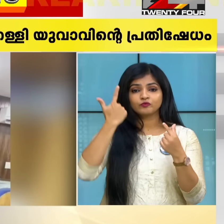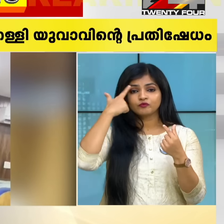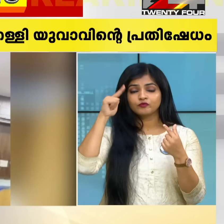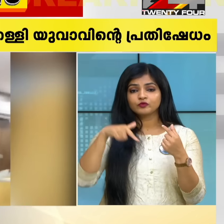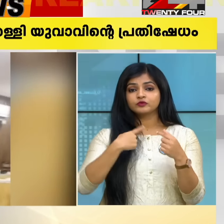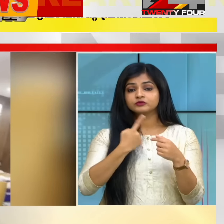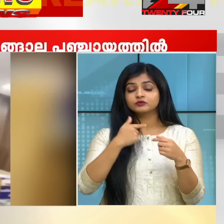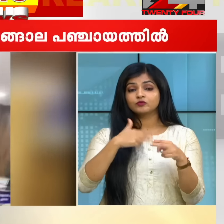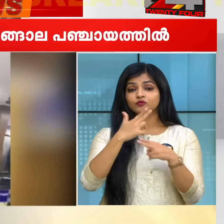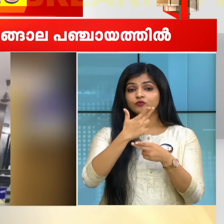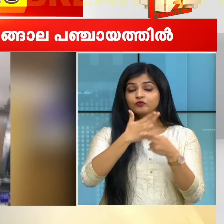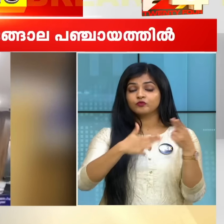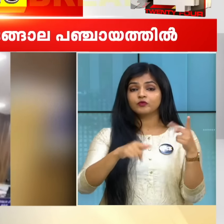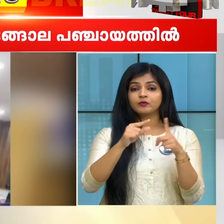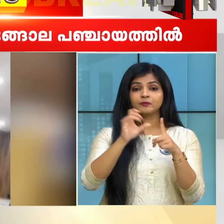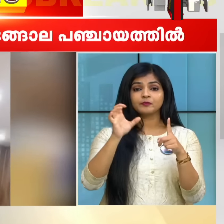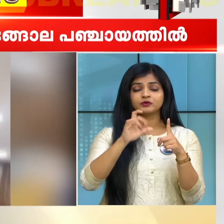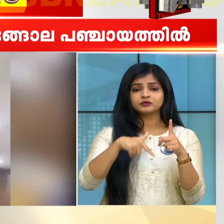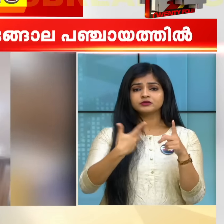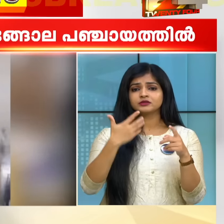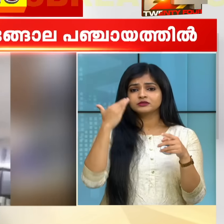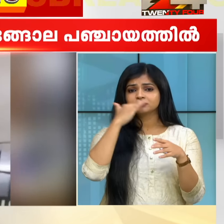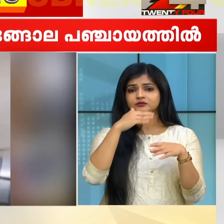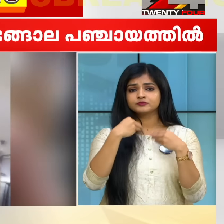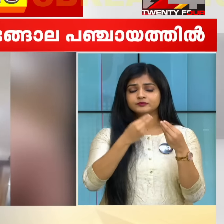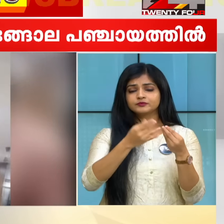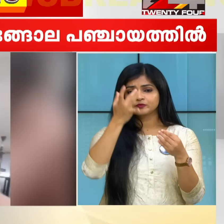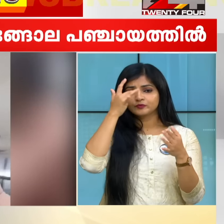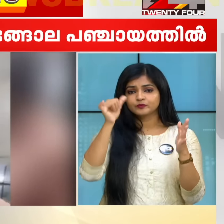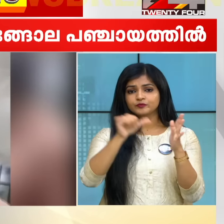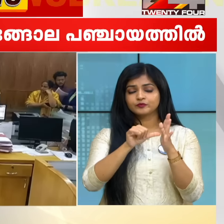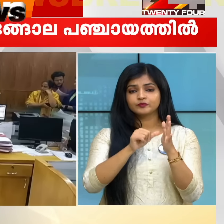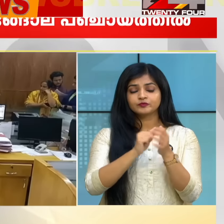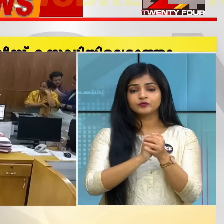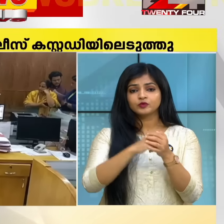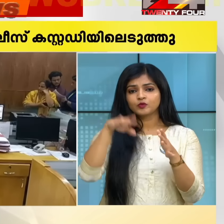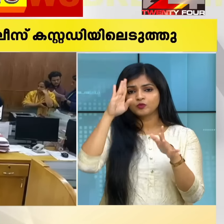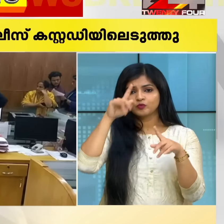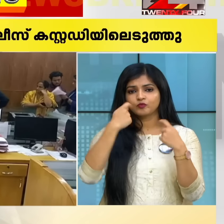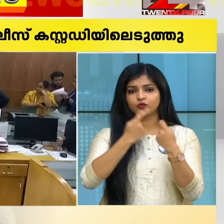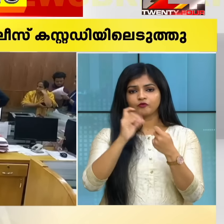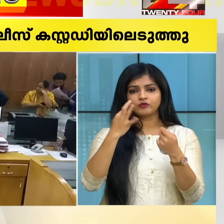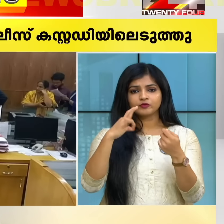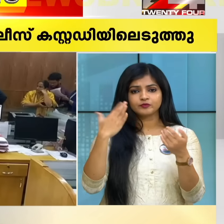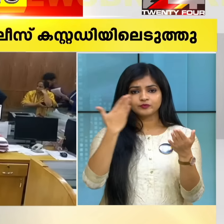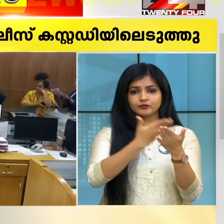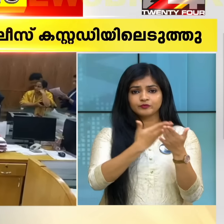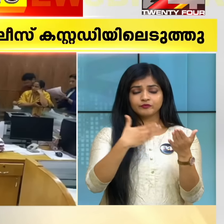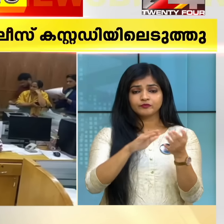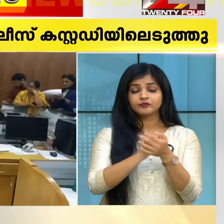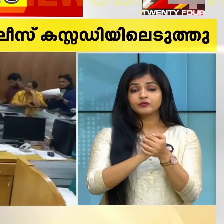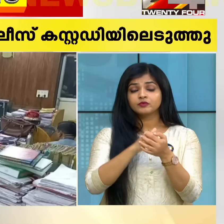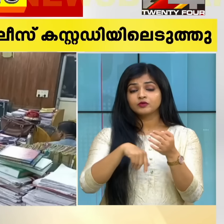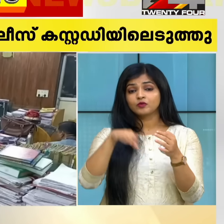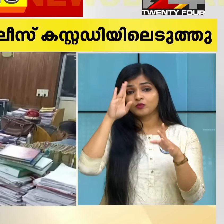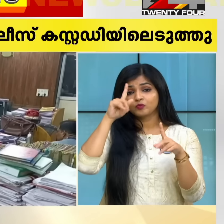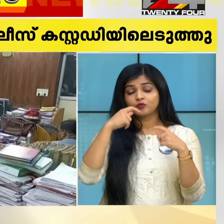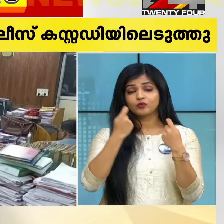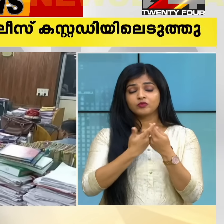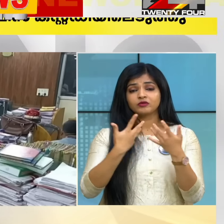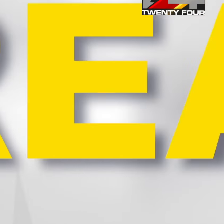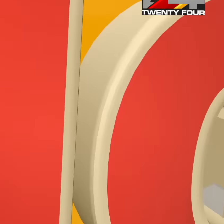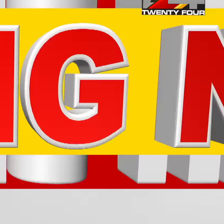വീഡിയോ എടുത്ത പഞ്ചായത്തിന് ഞങ്ങൾക്ക് വലിയൊരു ബുദ്ധിമുട്ടായിരിക്കുകയാണ് ഇത്. പെരുമ്പാവൂർ പോലീസ് സ്റ്റേഷനിൽ പരാതിപ്പെട്ടിട്ടുണ്ട്. പോലീസുകാരെ ഏത് രീതിയിലാണ് എടുത്തിരിക്കുന്നത് എനിക്കത് ലാഘവബുദ്ധി ആദ്യം